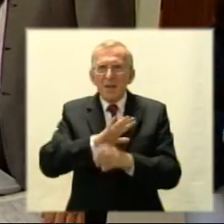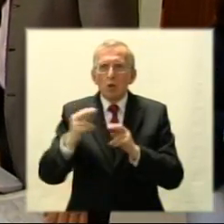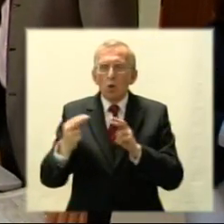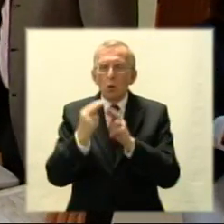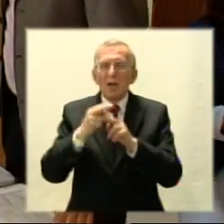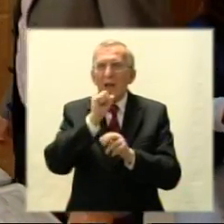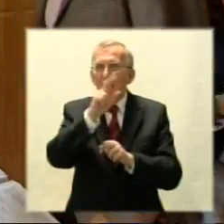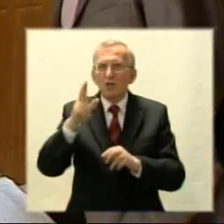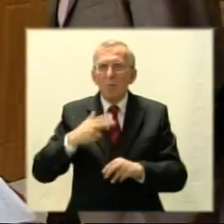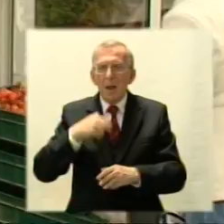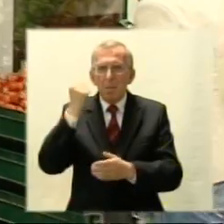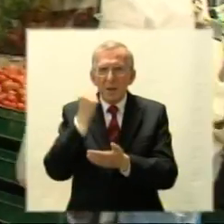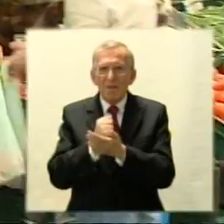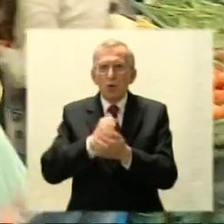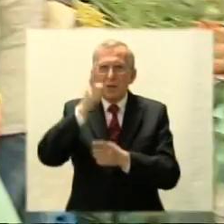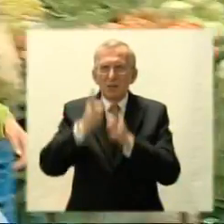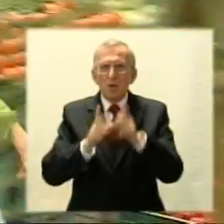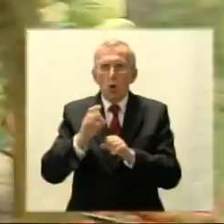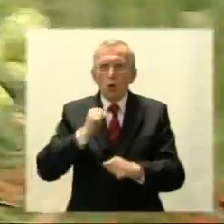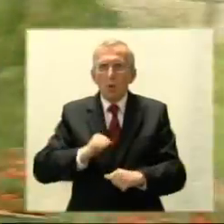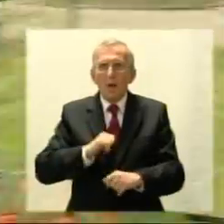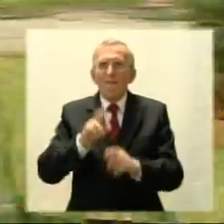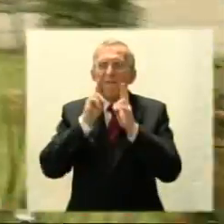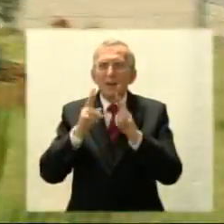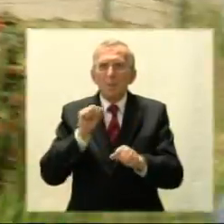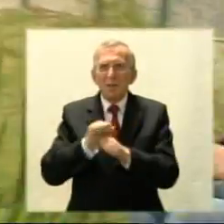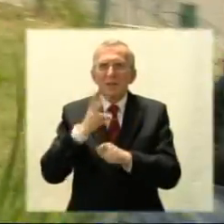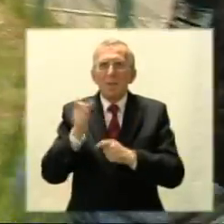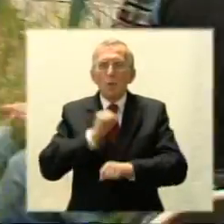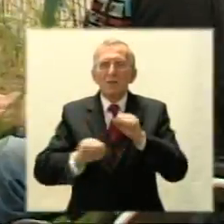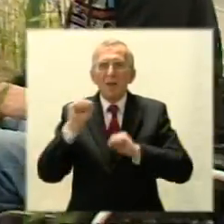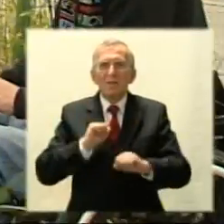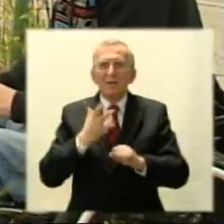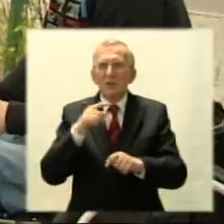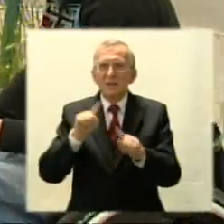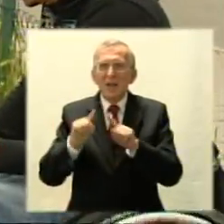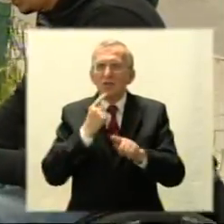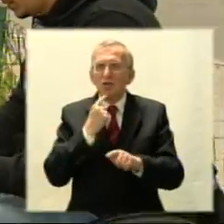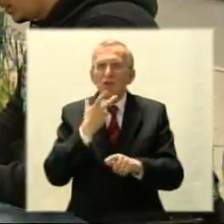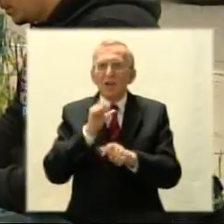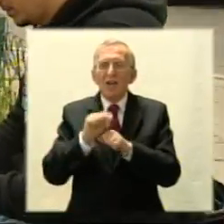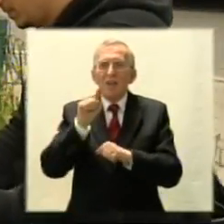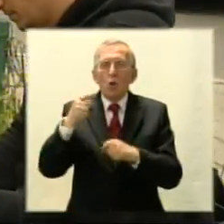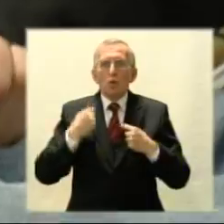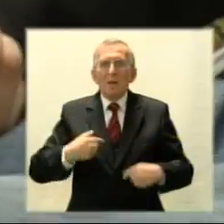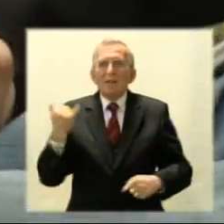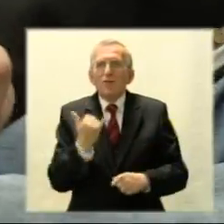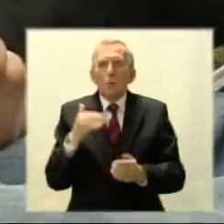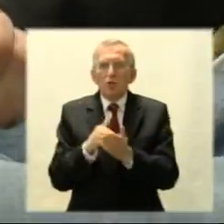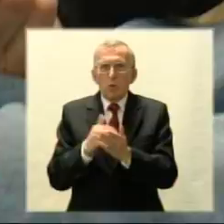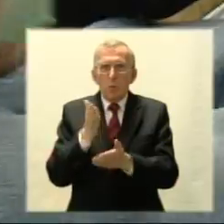ma prawo do decydowania o sobie Pamiętaj że fakt bycia niepełnosprawnym nie oznacza że dana osoba stale potrzebuje